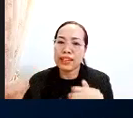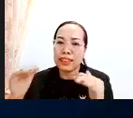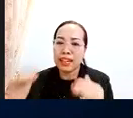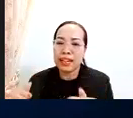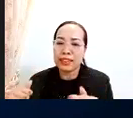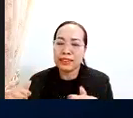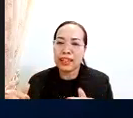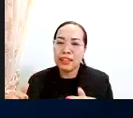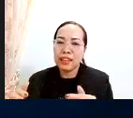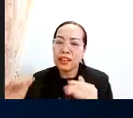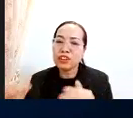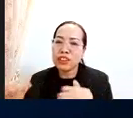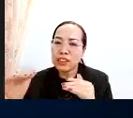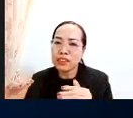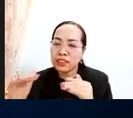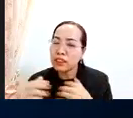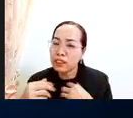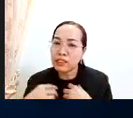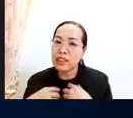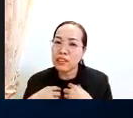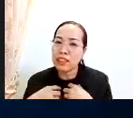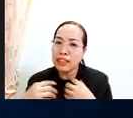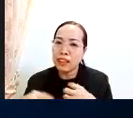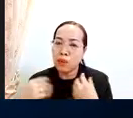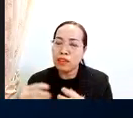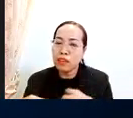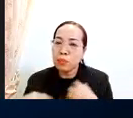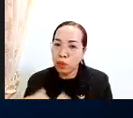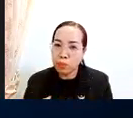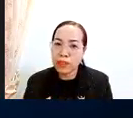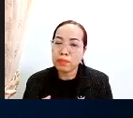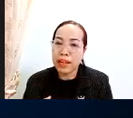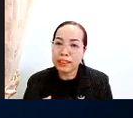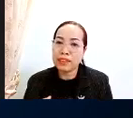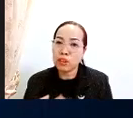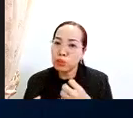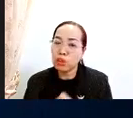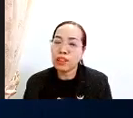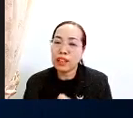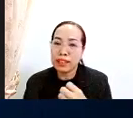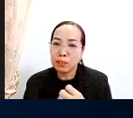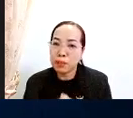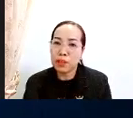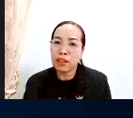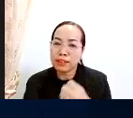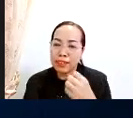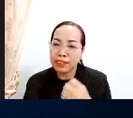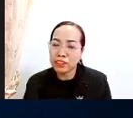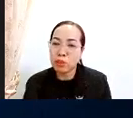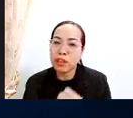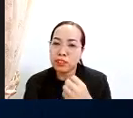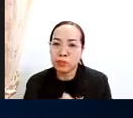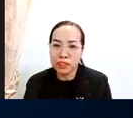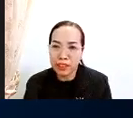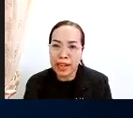cất căn tài khẳng chà cất chiêng chiêng chiêng đại quát mình toàn miên đồng nãy tiệt nhóm vô nơi cả lại nhịp bất bộ cót ai xa nhịp